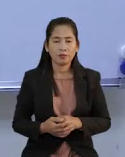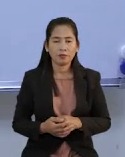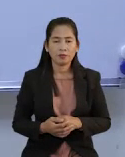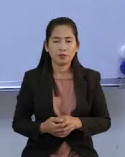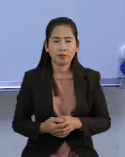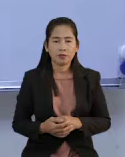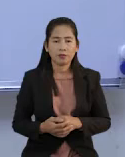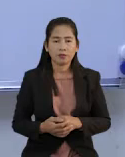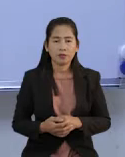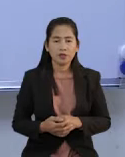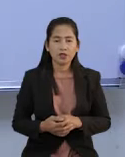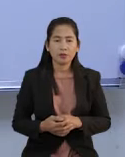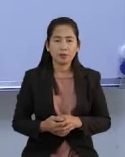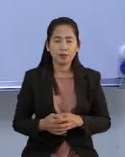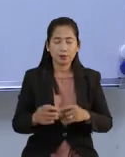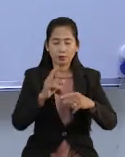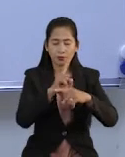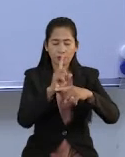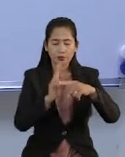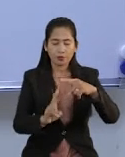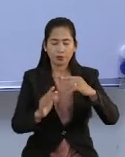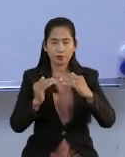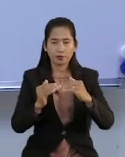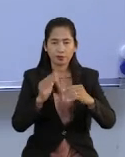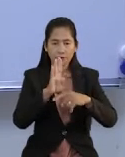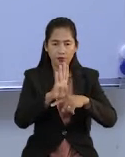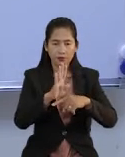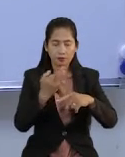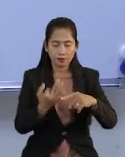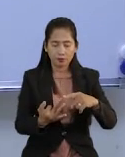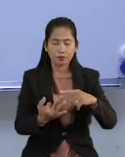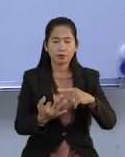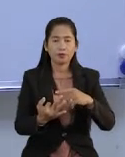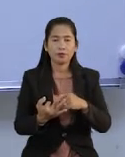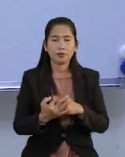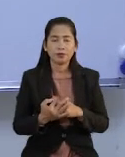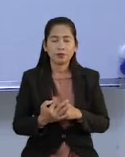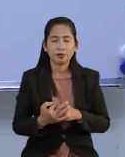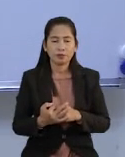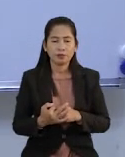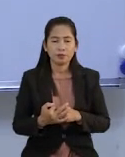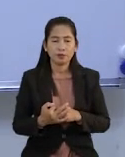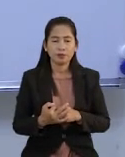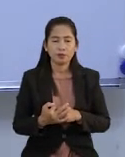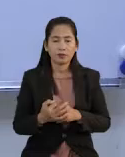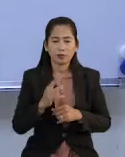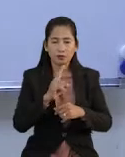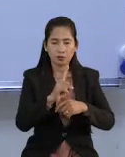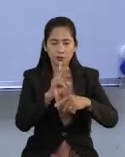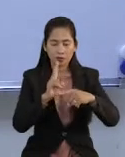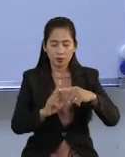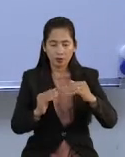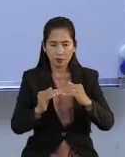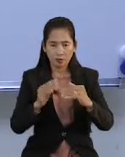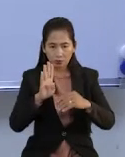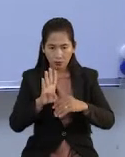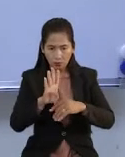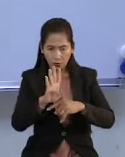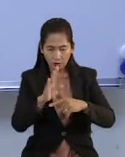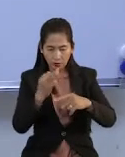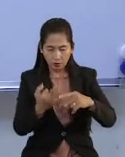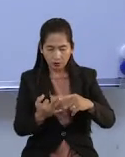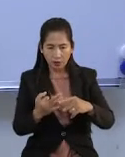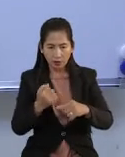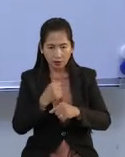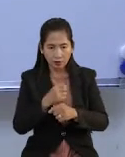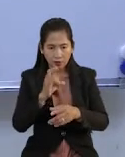Mùi phiệp phí ní cứ sma nâng buôn phiệp pram bầy. Chúng mùi phiệp phí sma nâng buôn phiệp pram bầy con